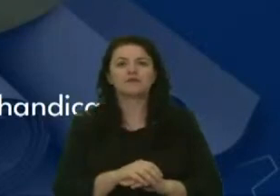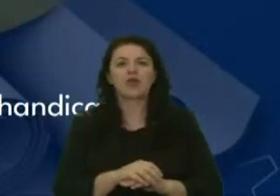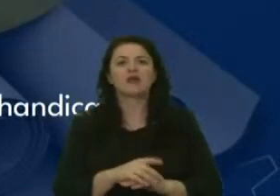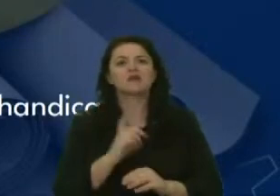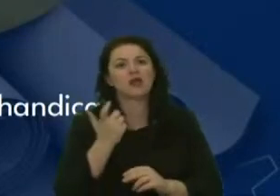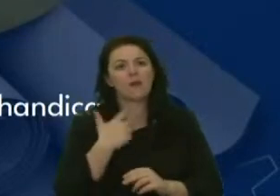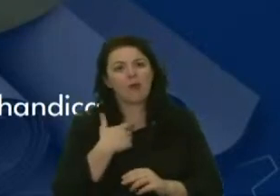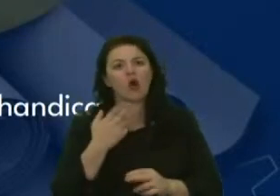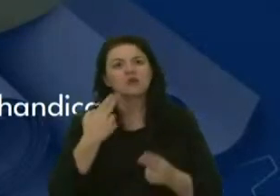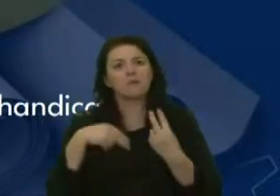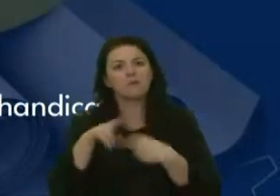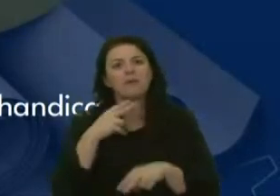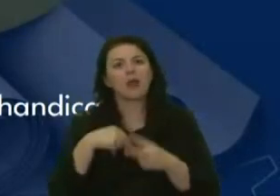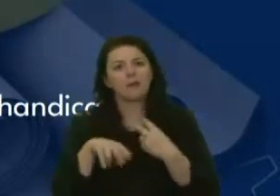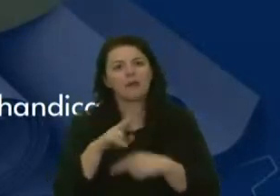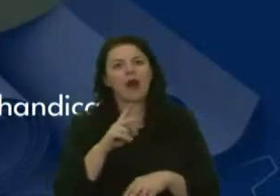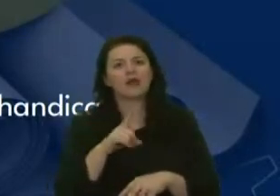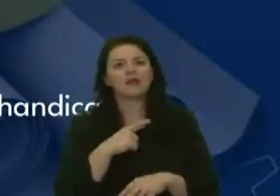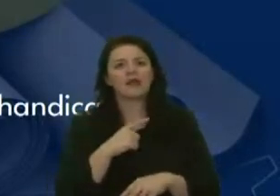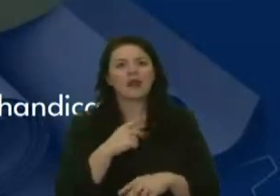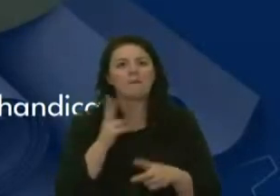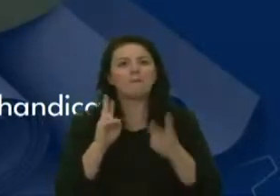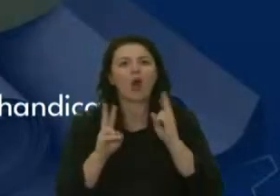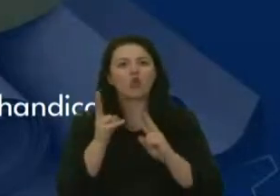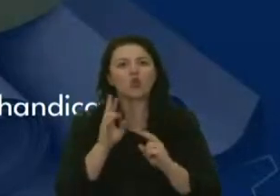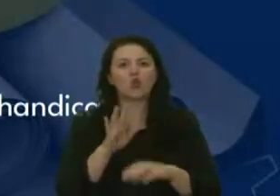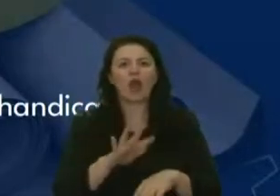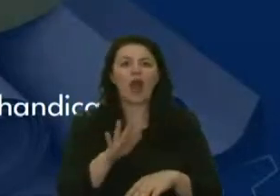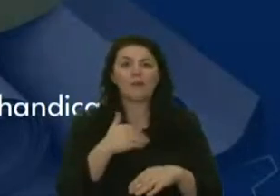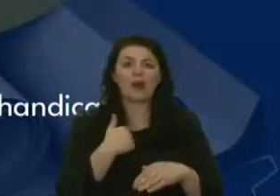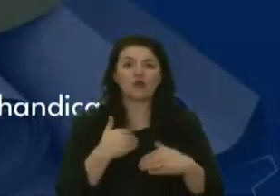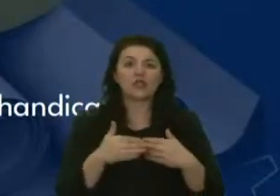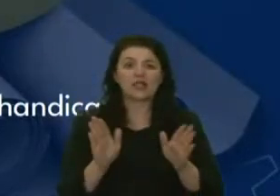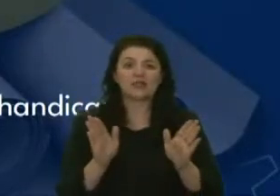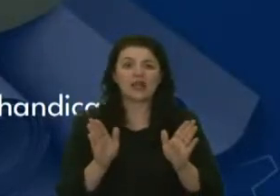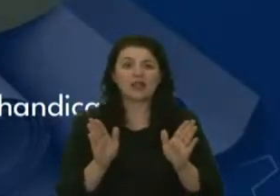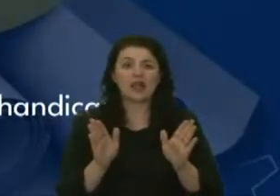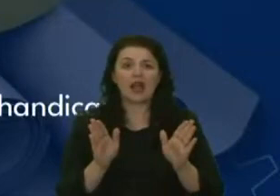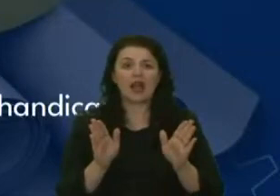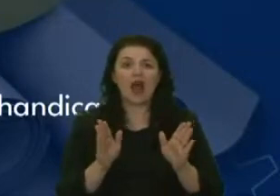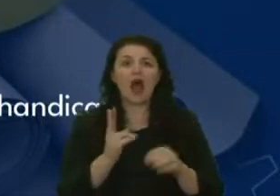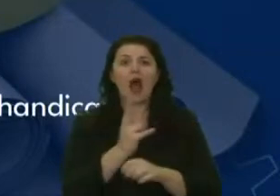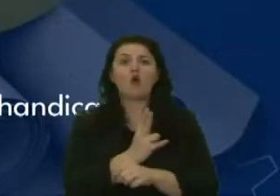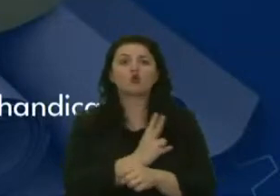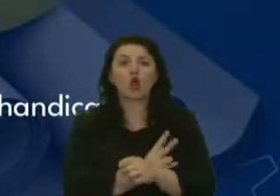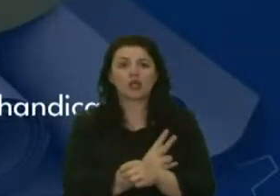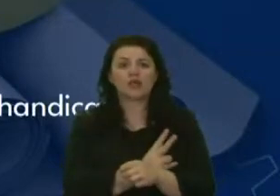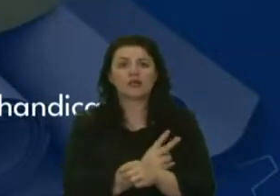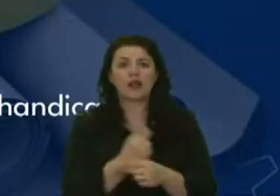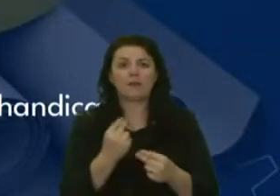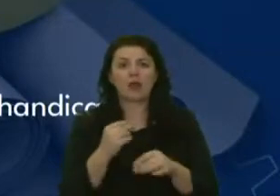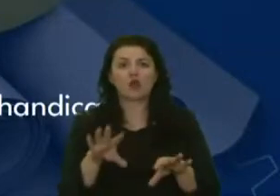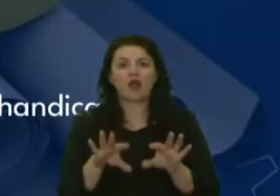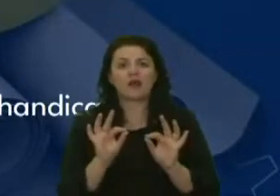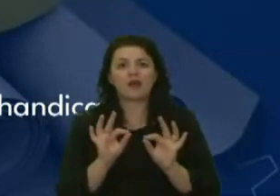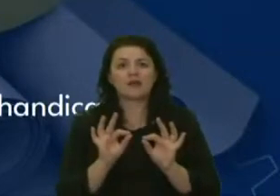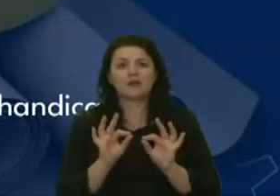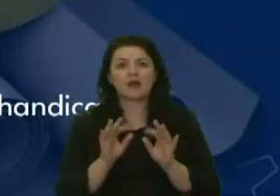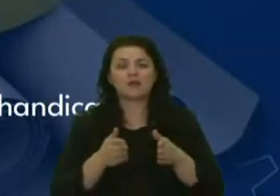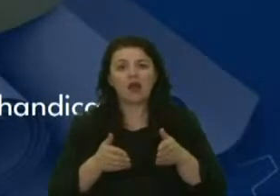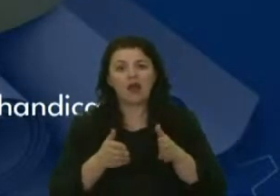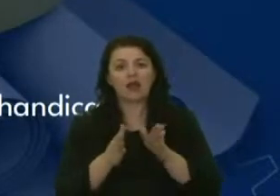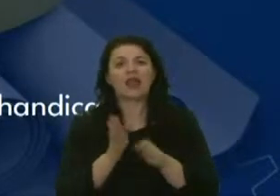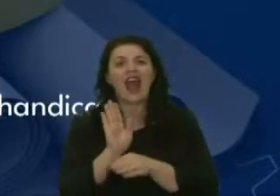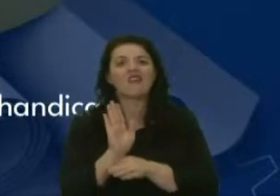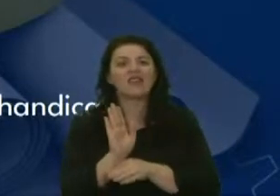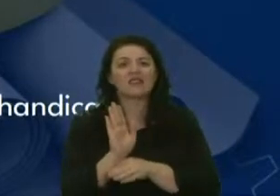și plimba într o zonă să ai și de cimitir și zonă de pădure Deschiderea pe care am avut o la autoritățile statului pentru a găsit căile Cum trebuie să se avizeze